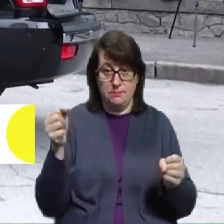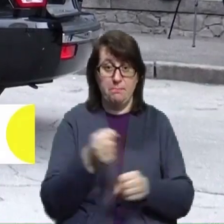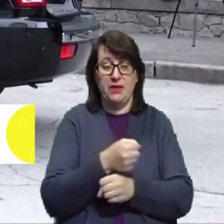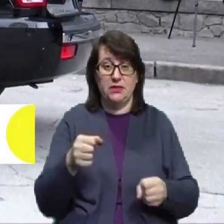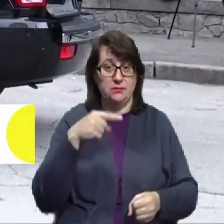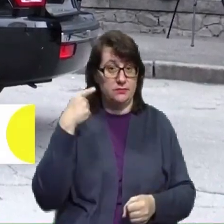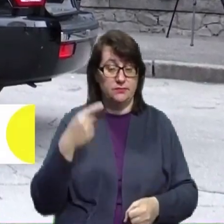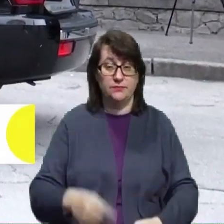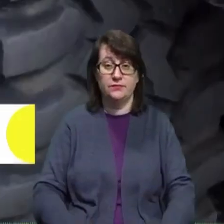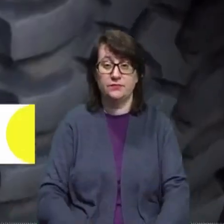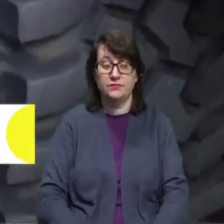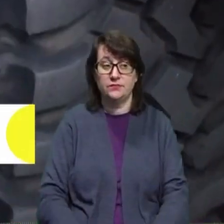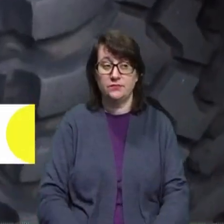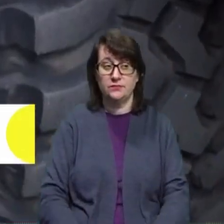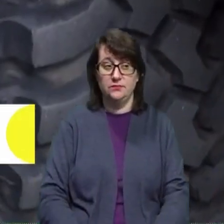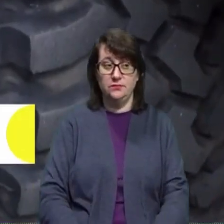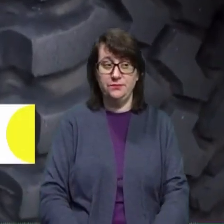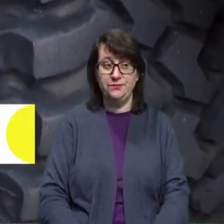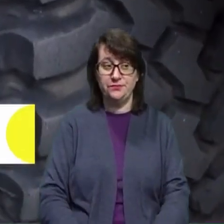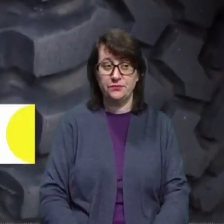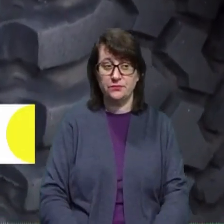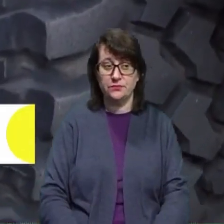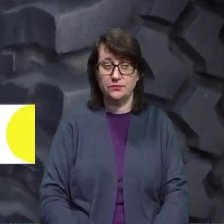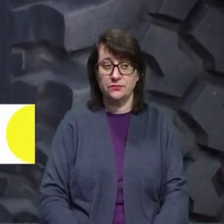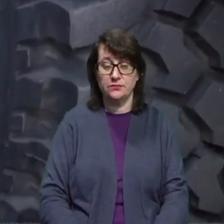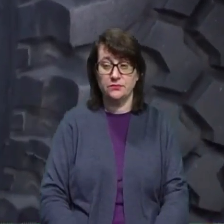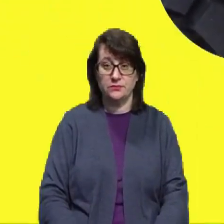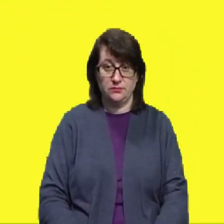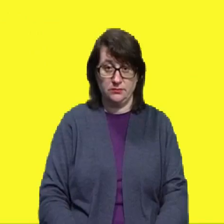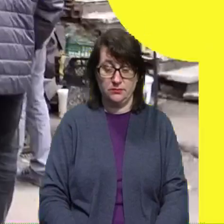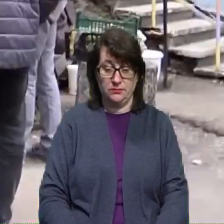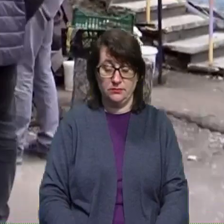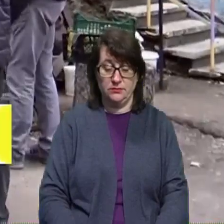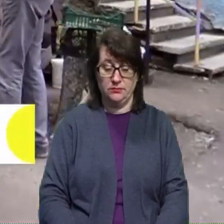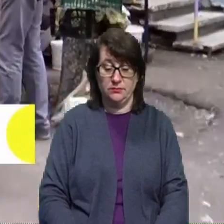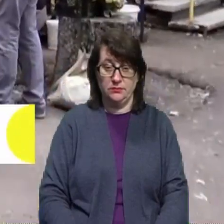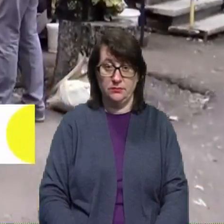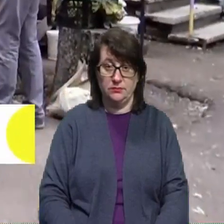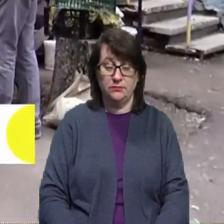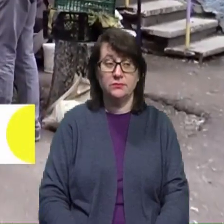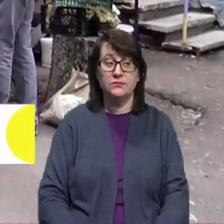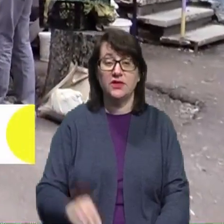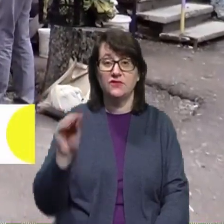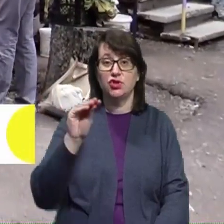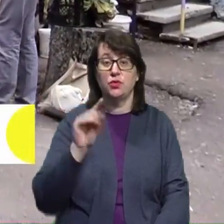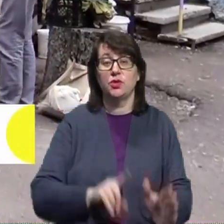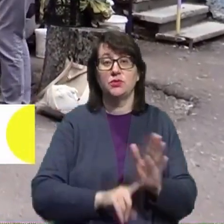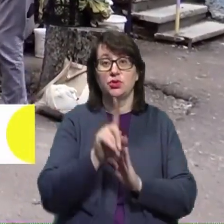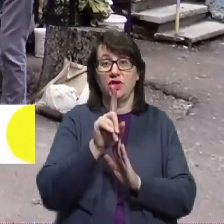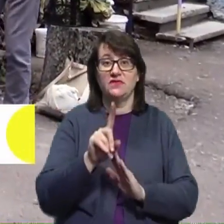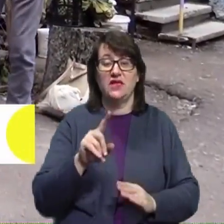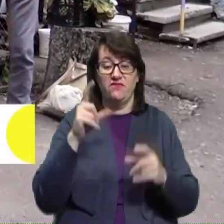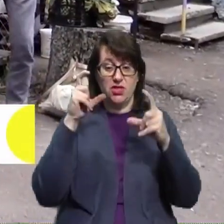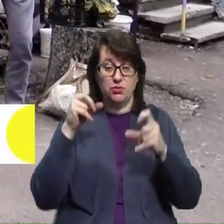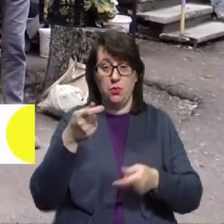Анжеліка Нестерчук, Аліна Домбровська, Олексій Черко. Новини на Суспільному. В Житомирі розпочався флешмоб з